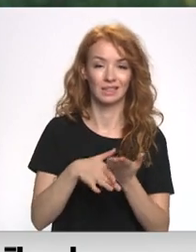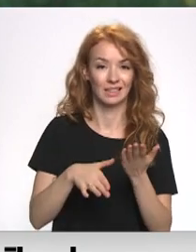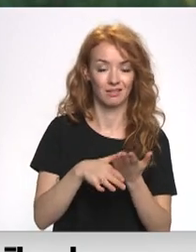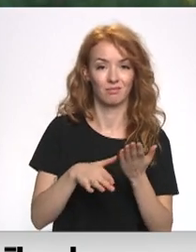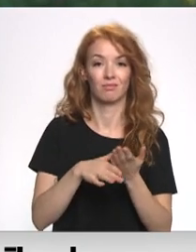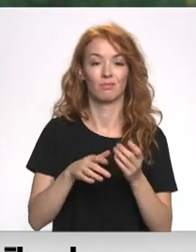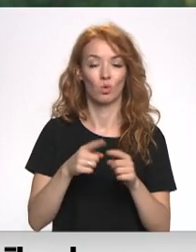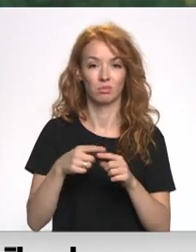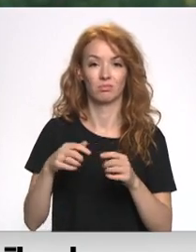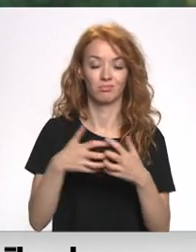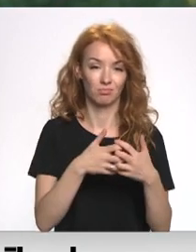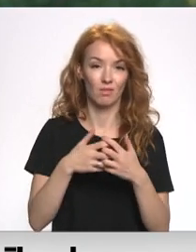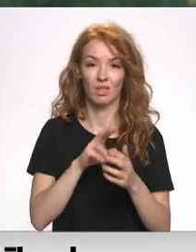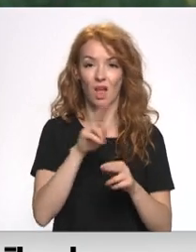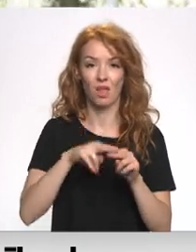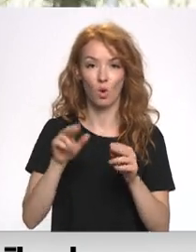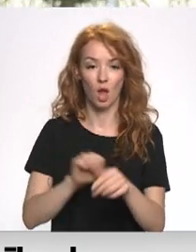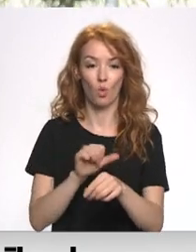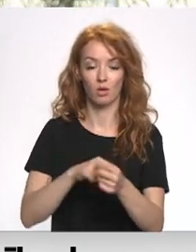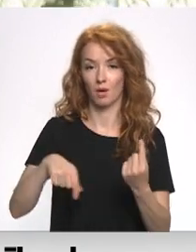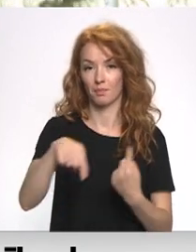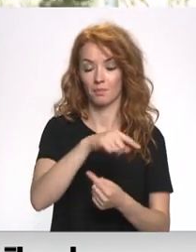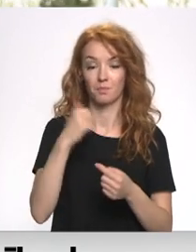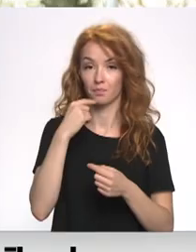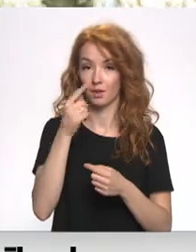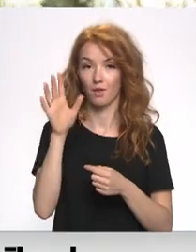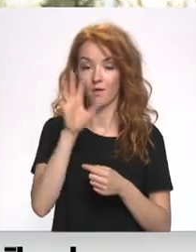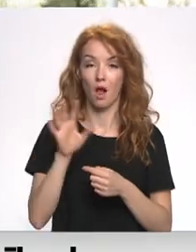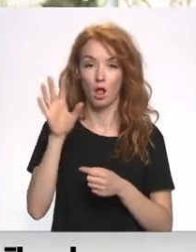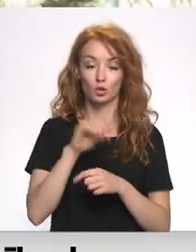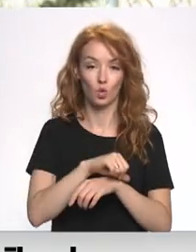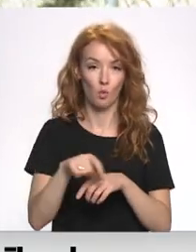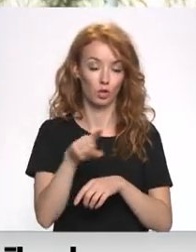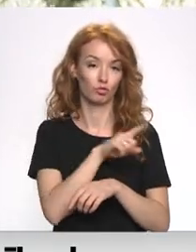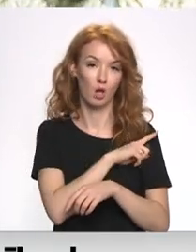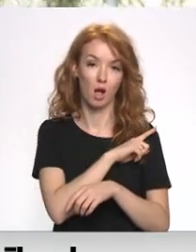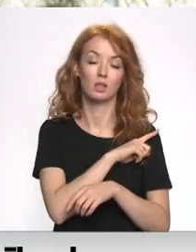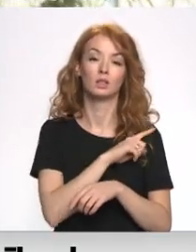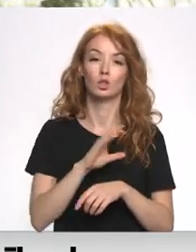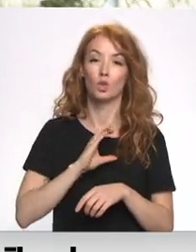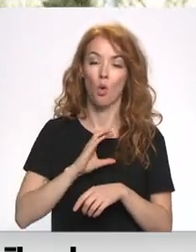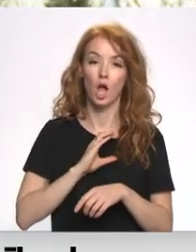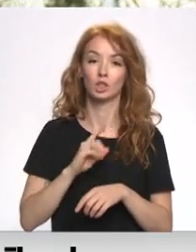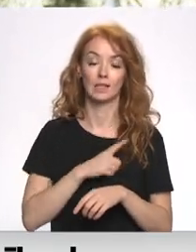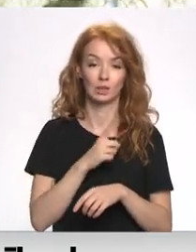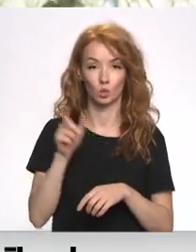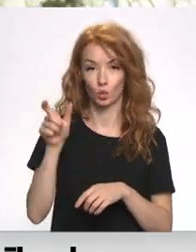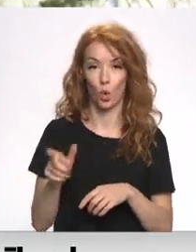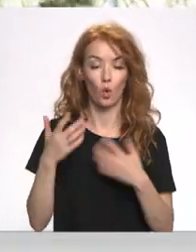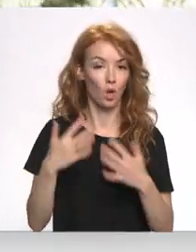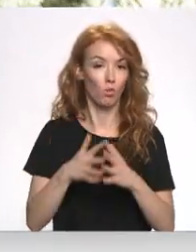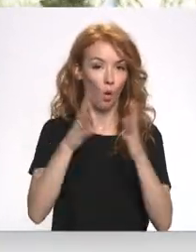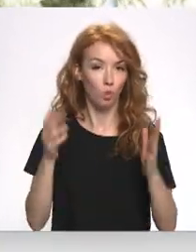nelegālo narkotisko apgrozību būtu vieglāk. Valsts robežsardzes koledžas kinoloģijas centrā instruktori jau vairākus